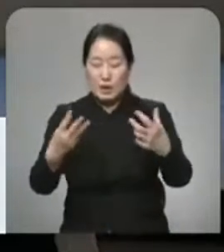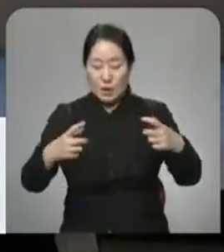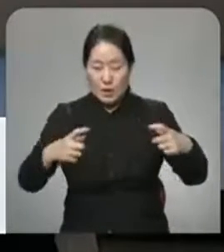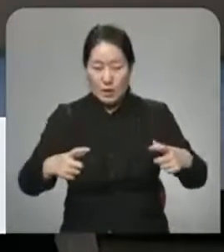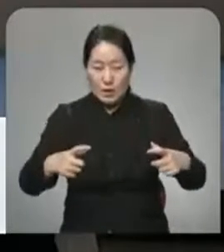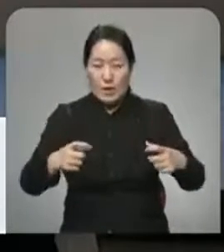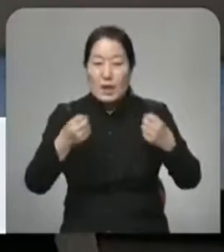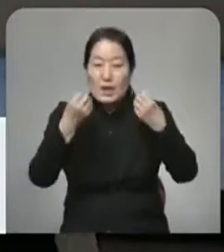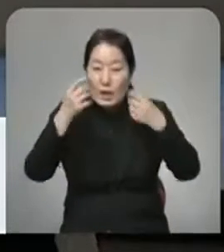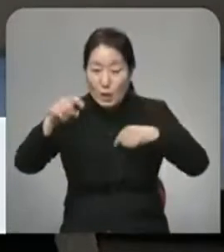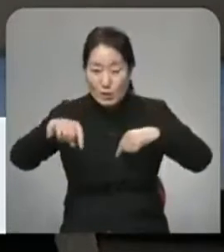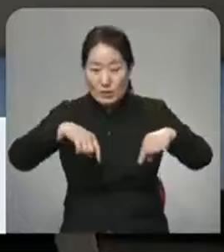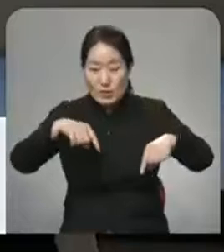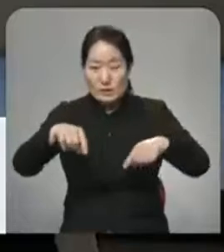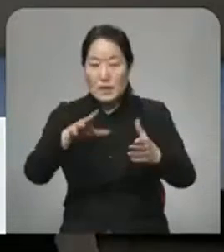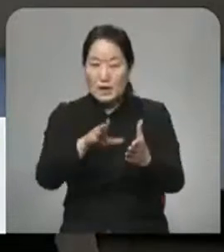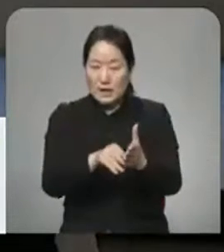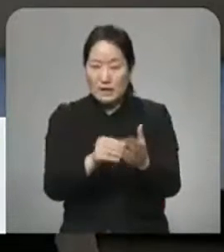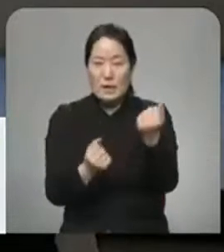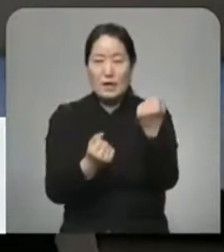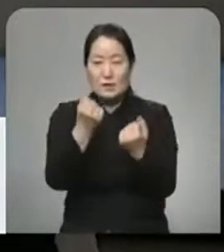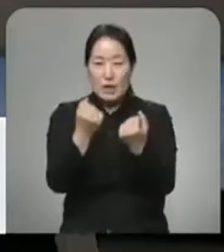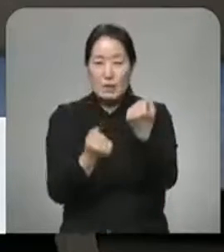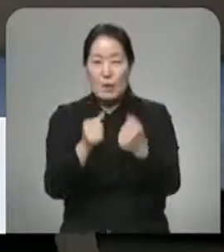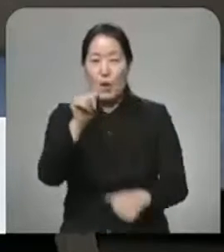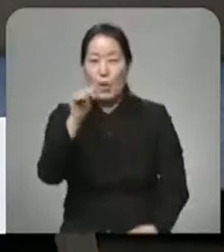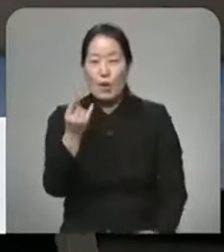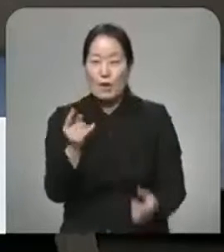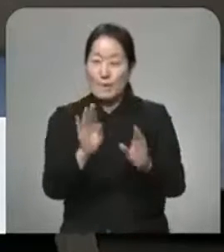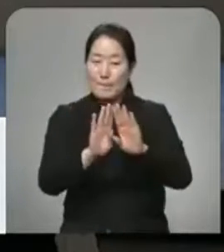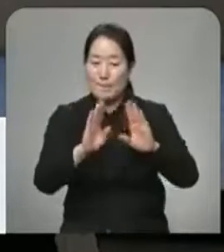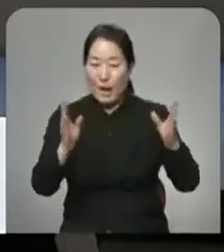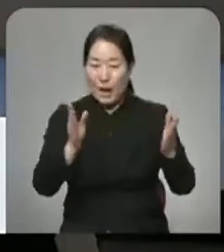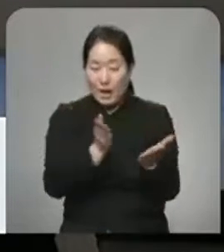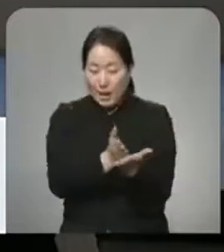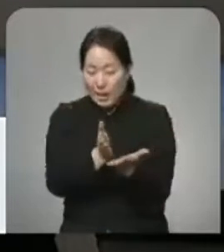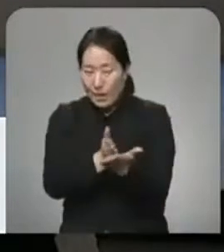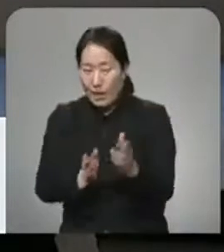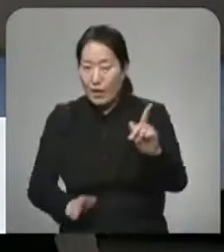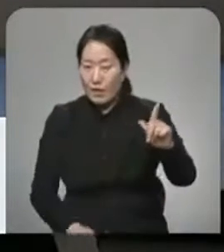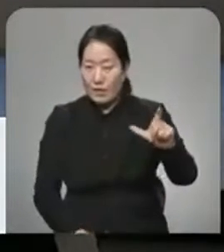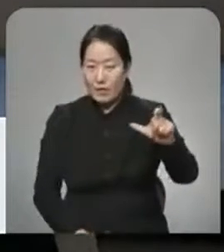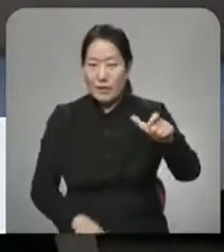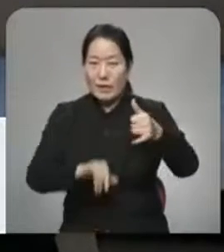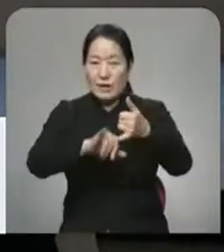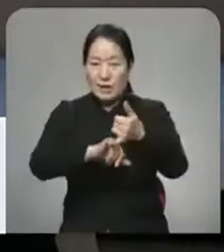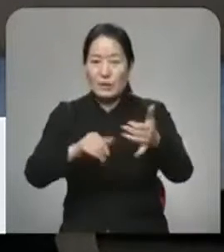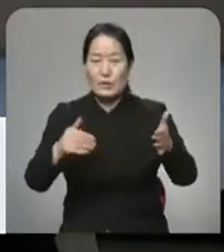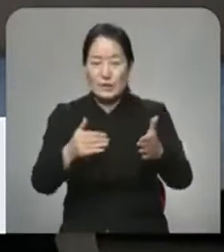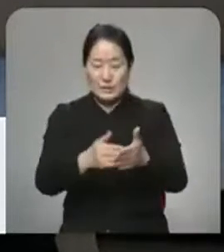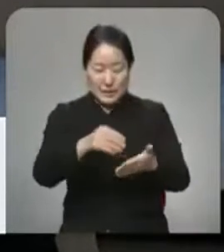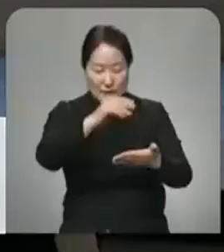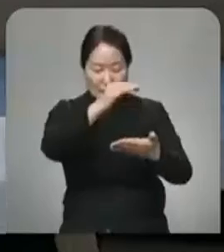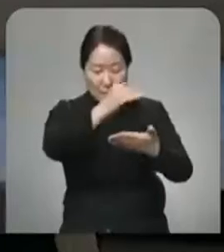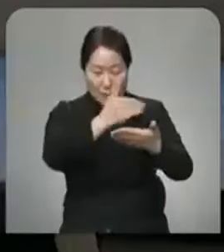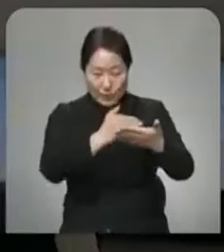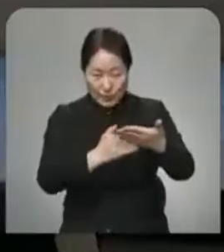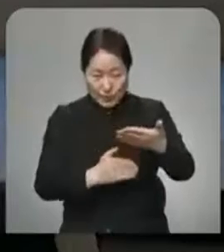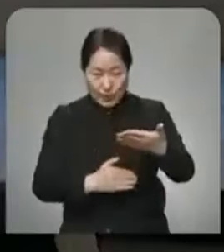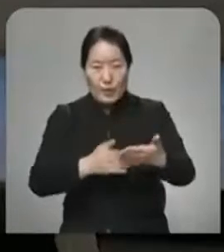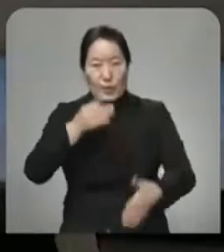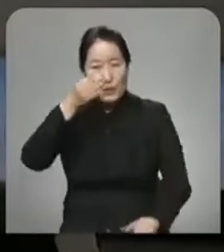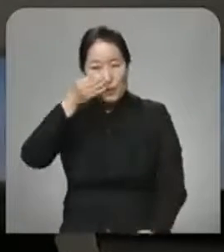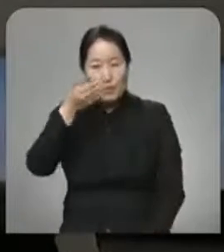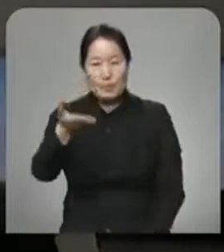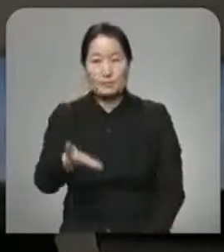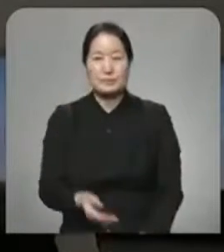정부 정책과제 설명회를 열고 강원도에 15가지 정책 사업을 약속했습니다. 어떤 건지 김문영 기자가 소개해